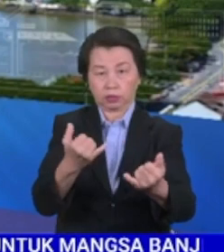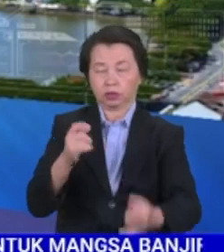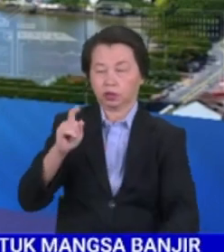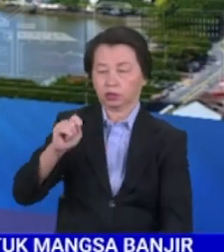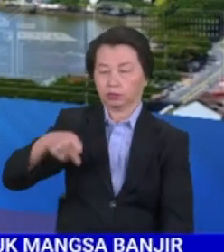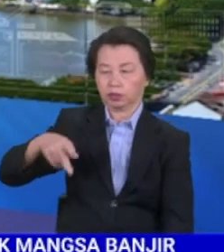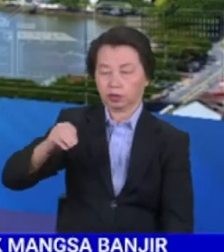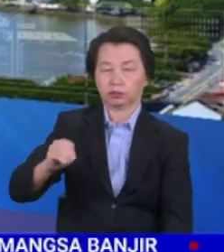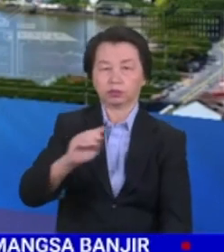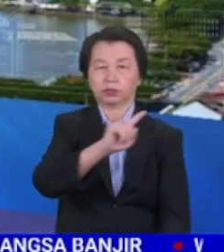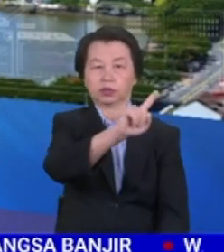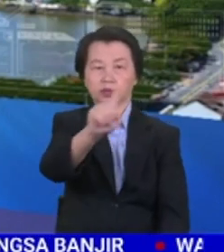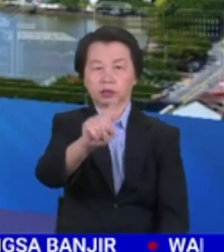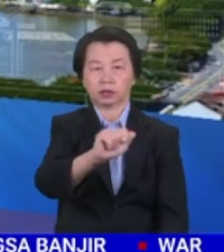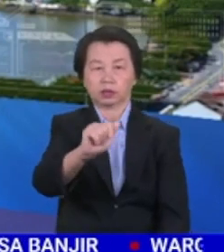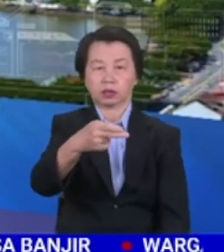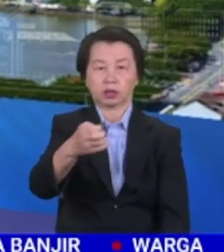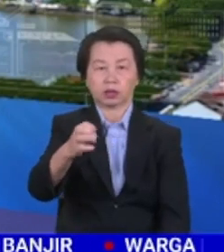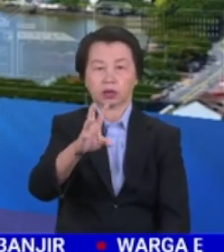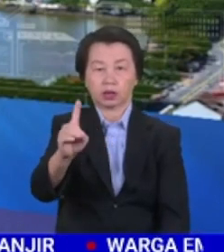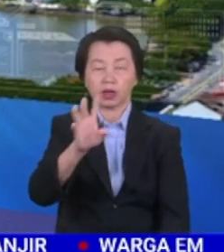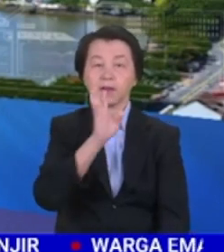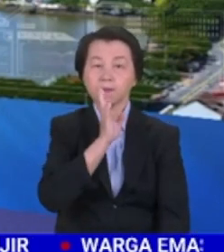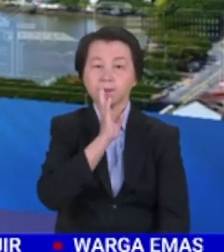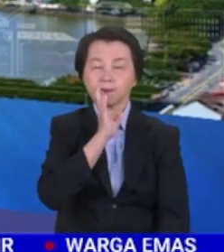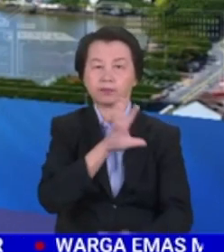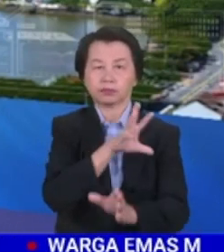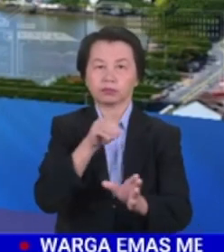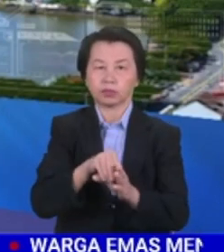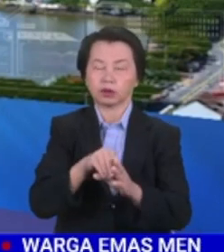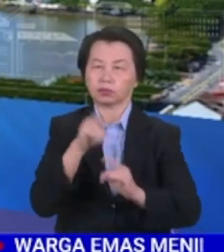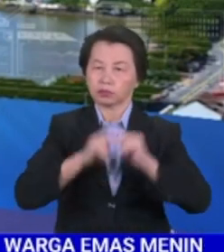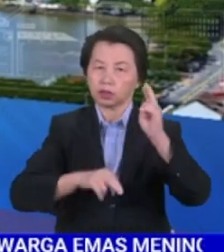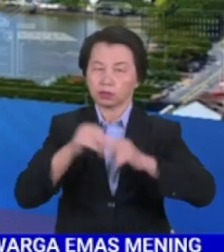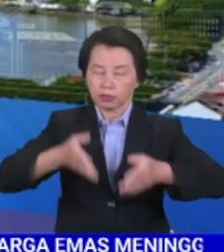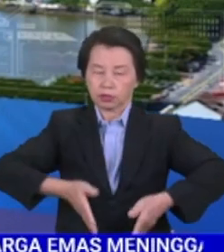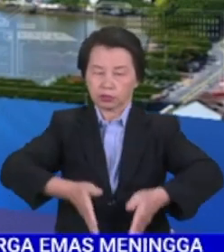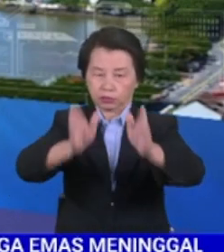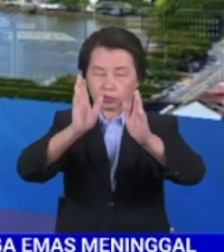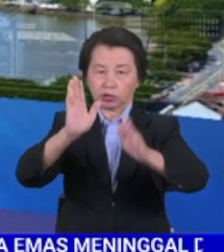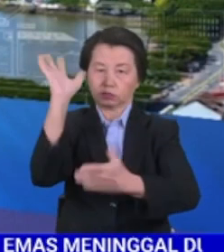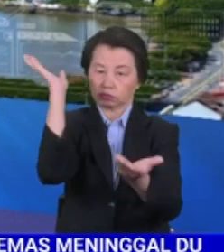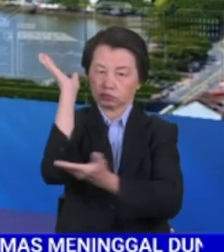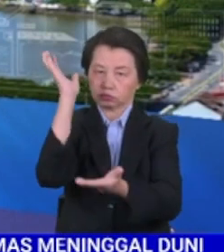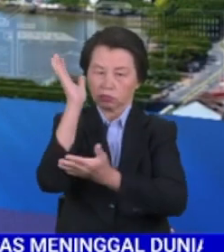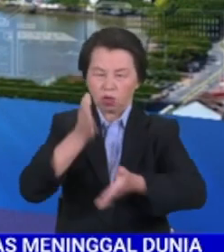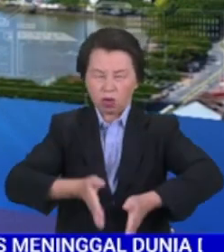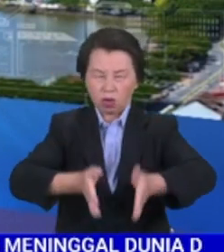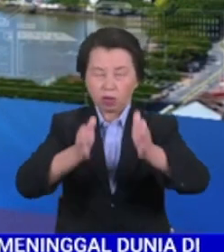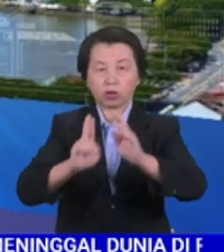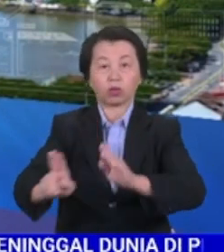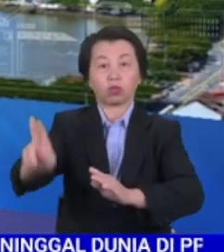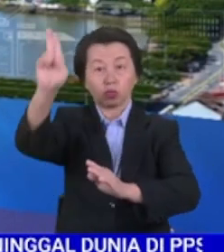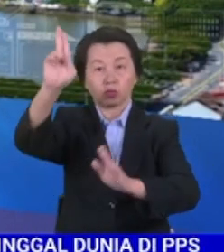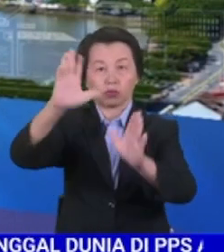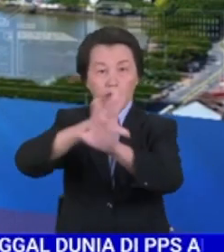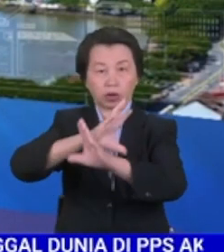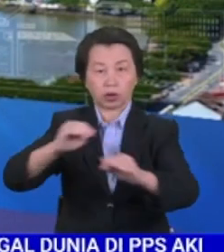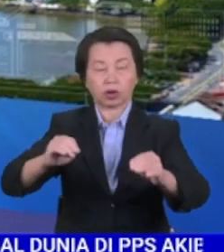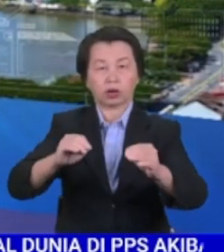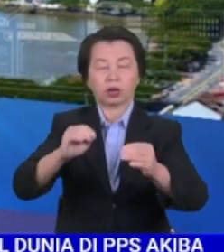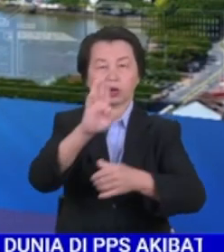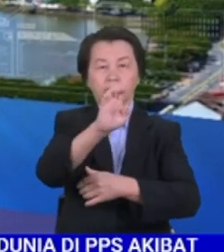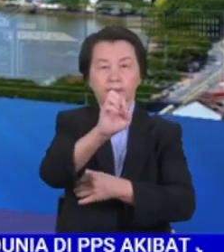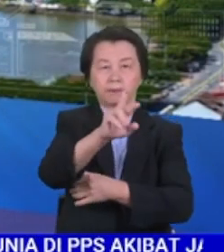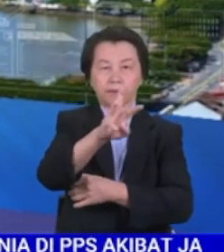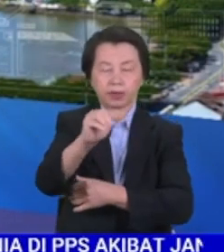Menteri Datuk Seri Dr. Ahmad Zahid Hamidi berkata ia melibatkan pembinaan jalan-jalan balak di kawasan utara Sarawak termasuk Miri,